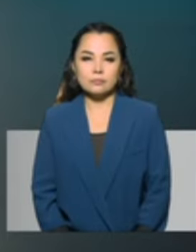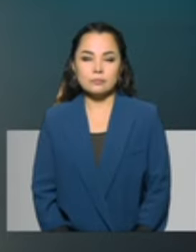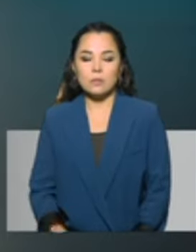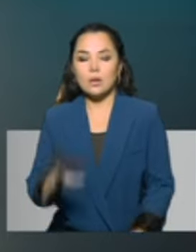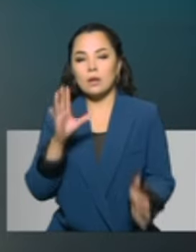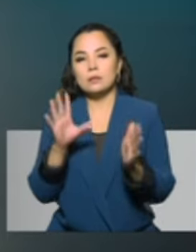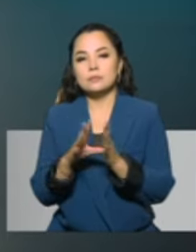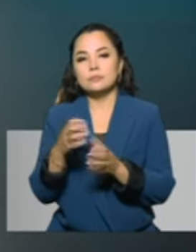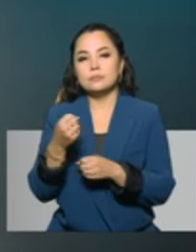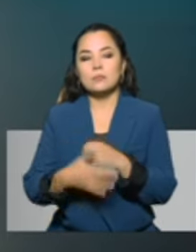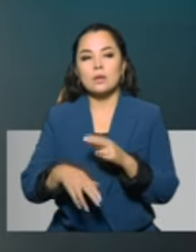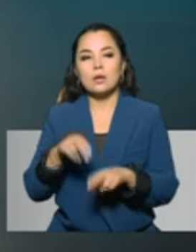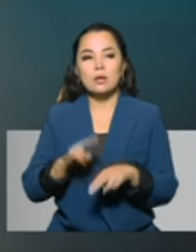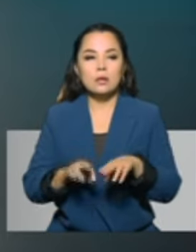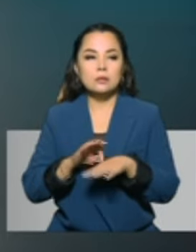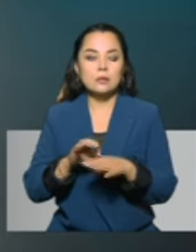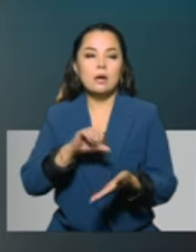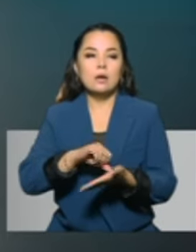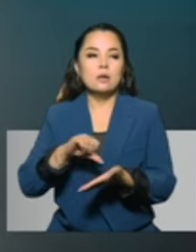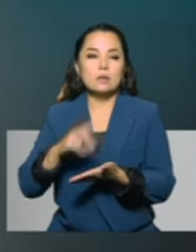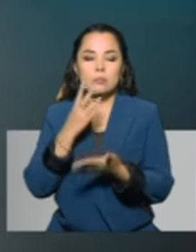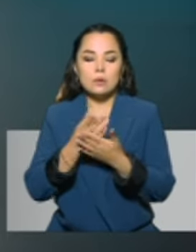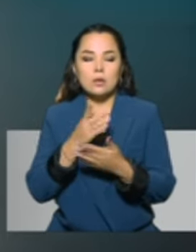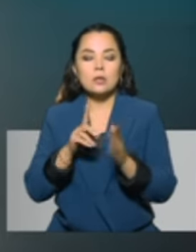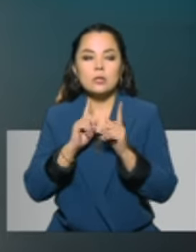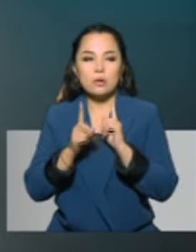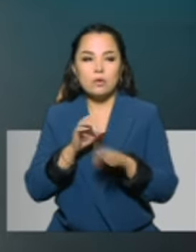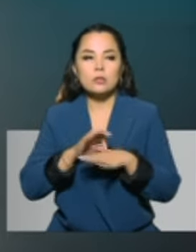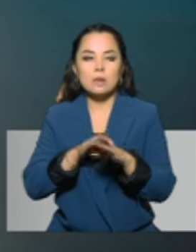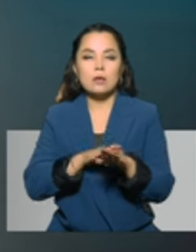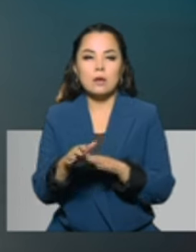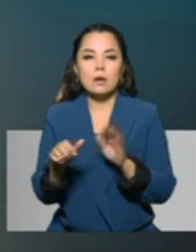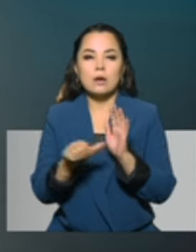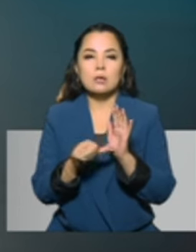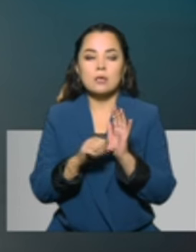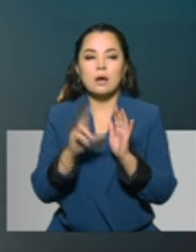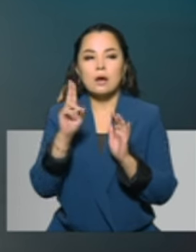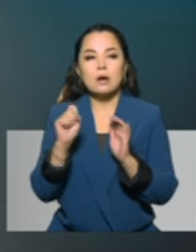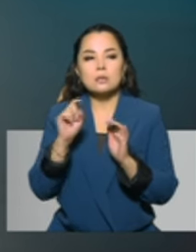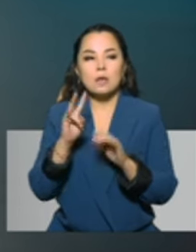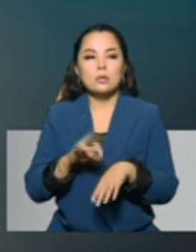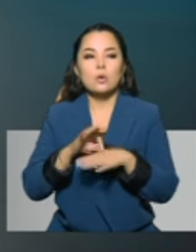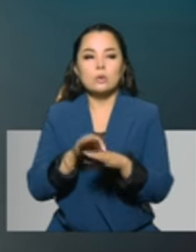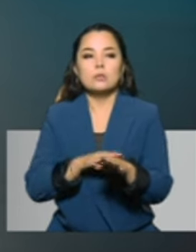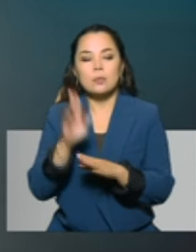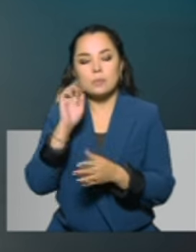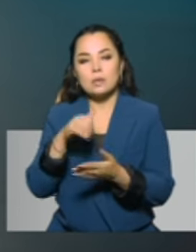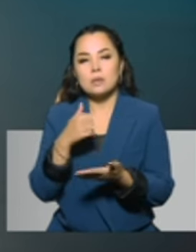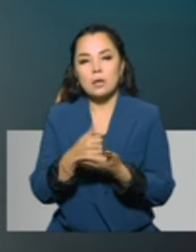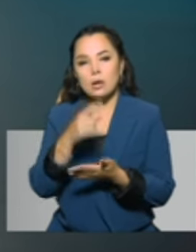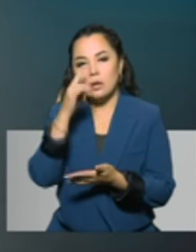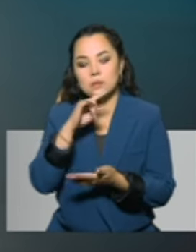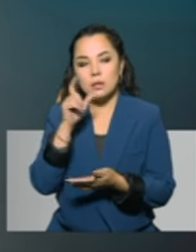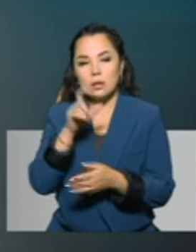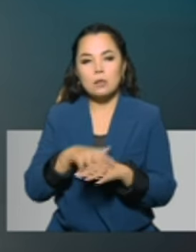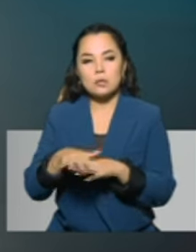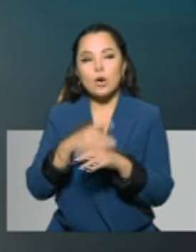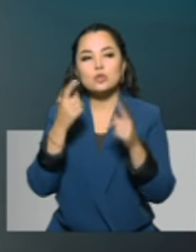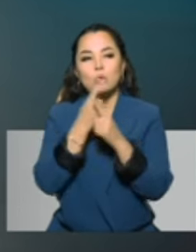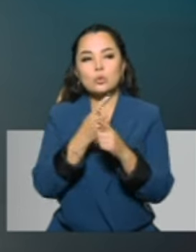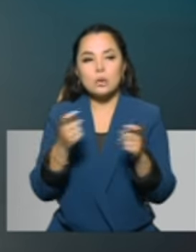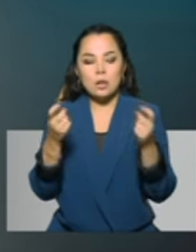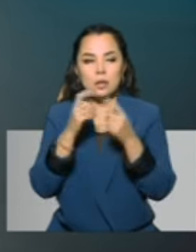Атом электр станциясын салу мәселесіне қатысты жалпылтық референдум биылғы 6 қазанда өтеді. Мұны мемлекет басшысы Қазақстан халқына